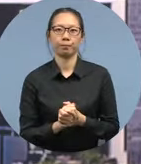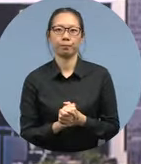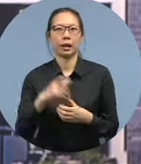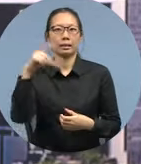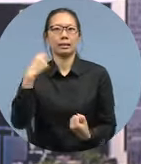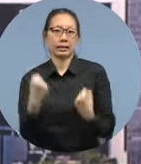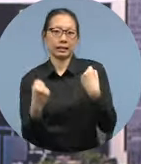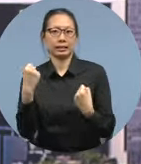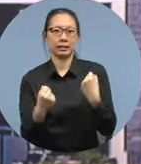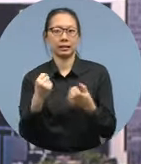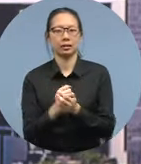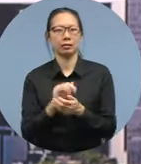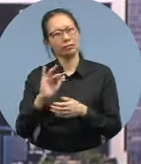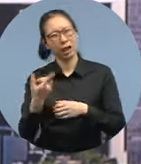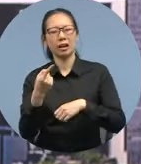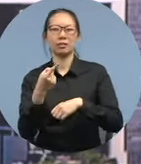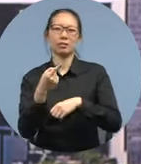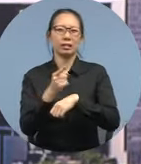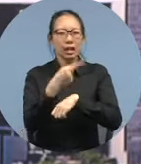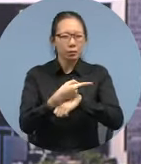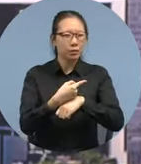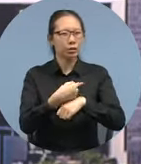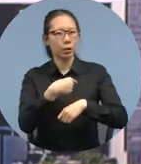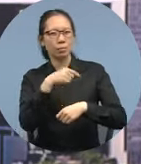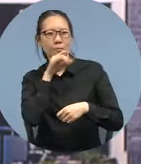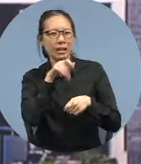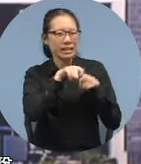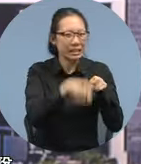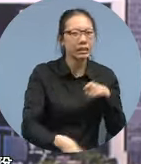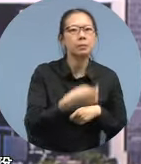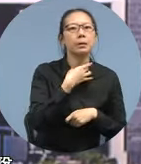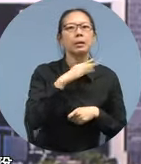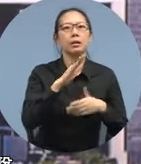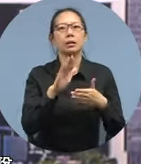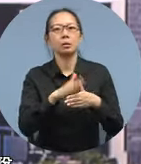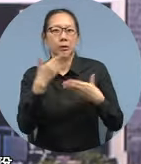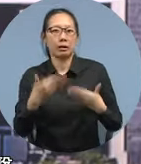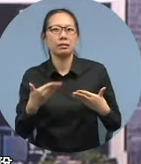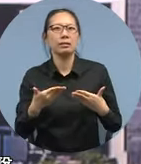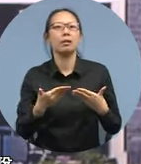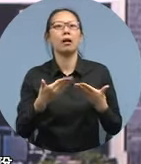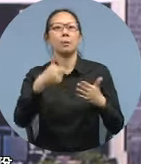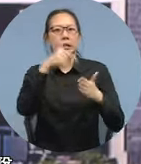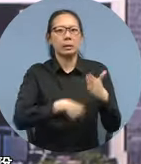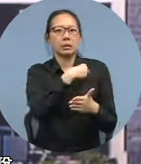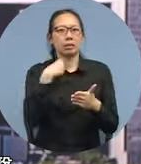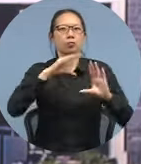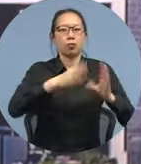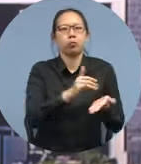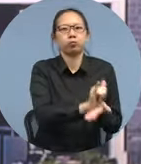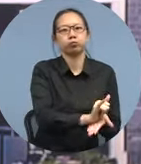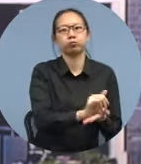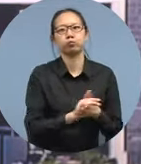係的士司機嚟噶。不過我哋就冇問到佢個情況，因為佢而家都喺深切治療部嗰度咁樣